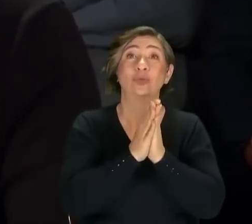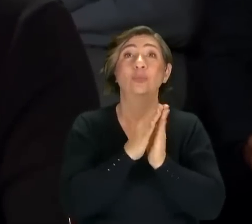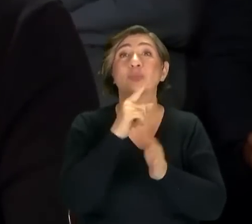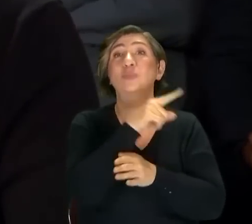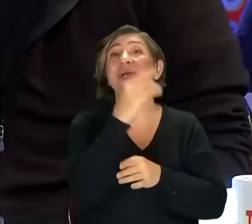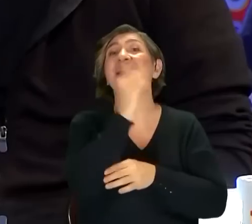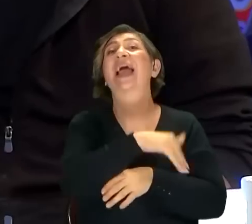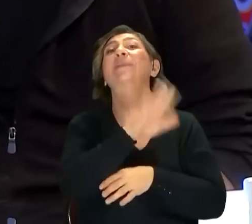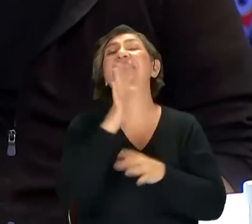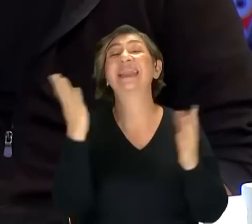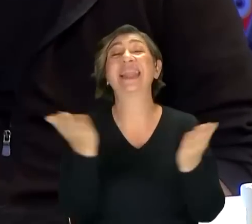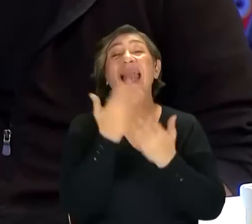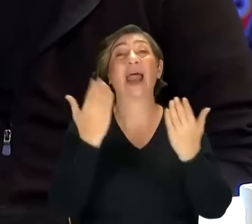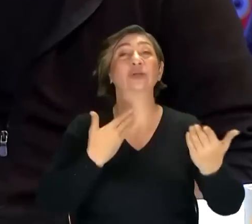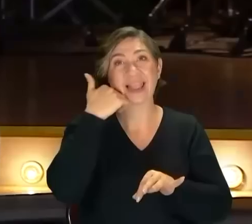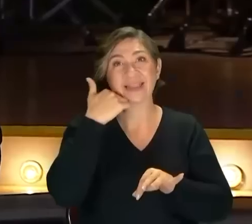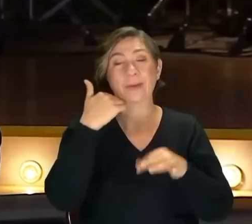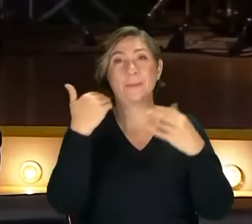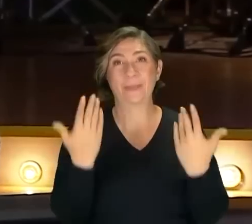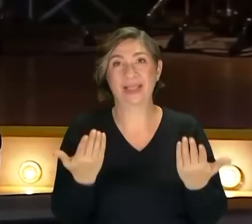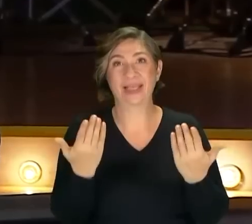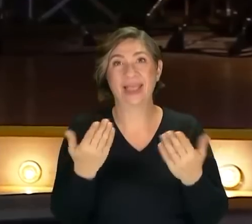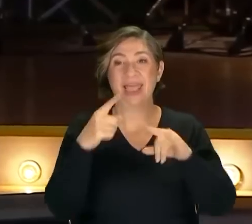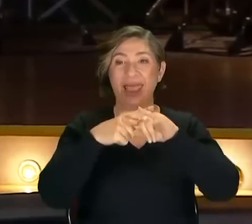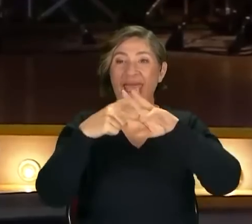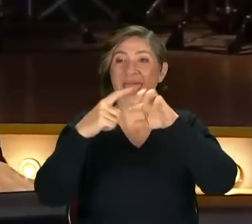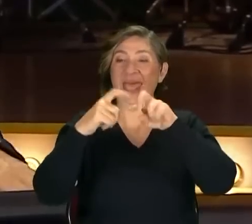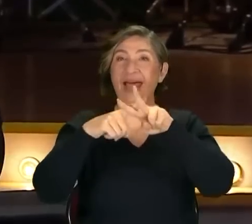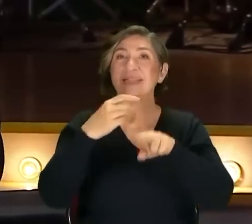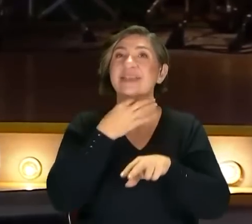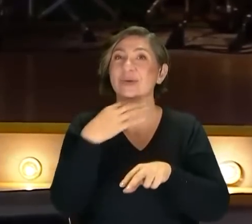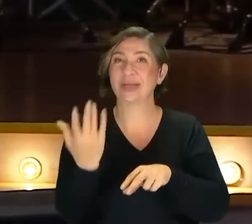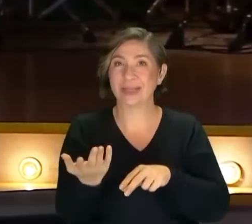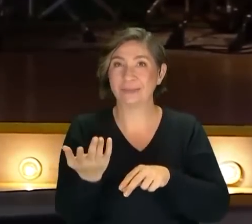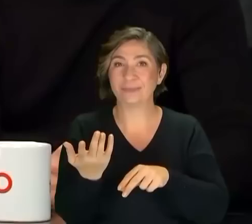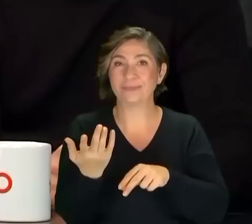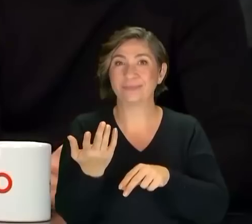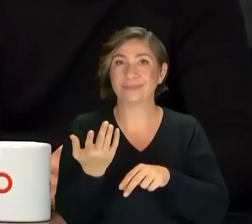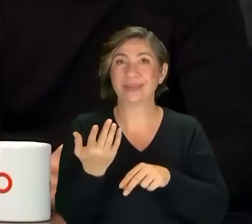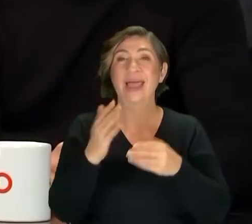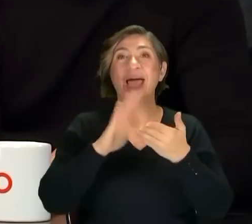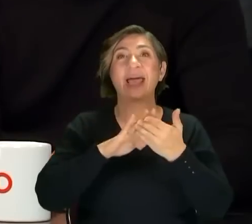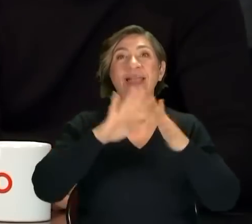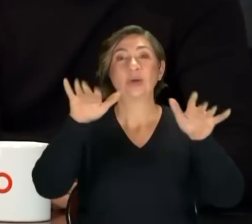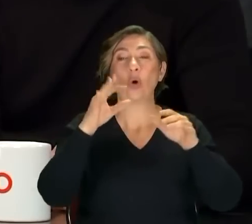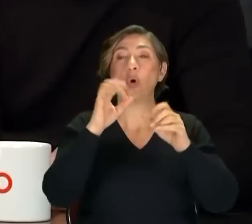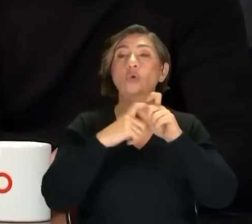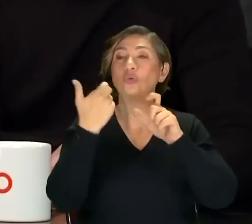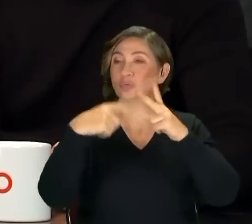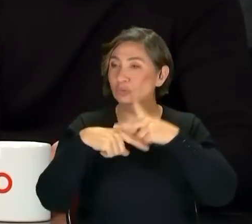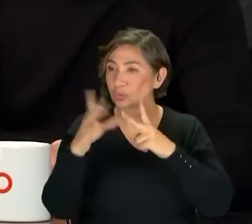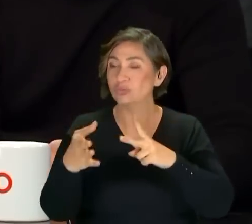Bu gelmeseydi neler konuşacaktık? Hera teşekkür ederim. Ben teşekkür ederim. Arkadaşlar Oğuzhan